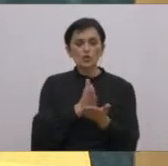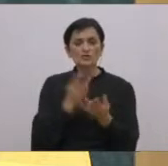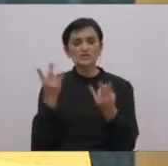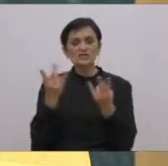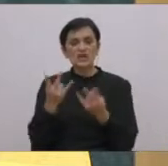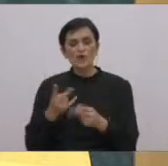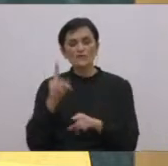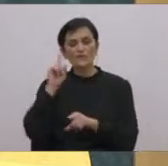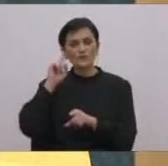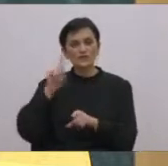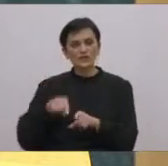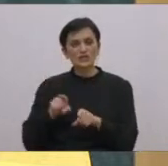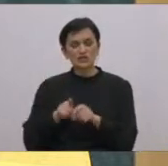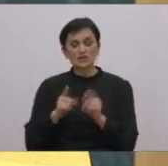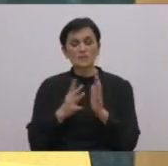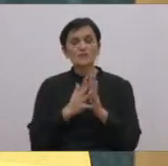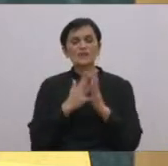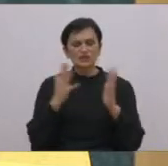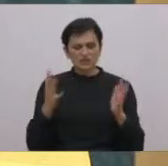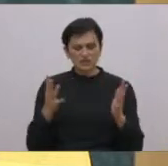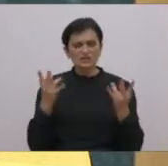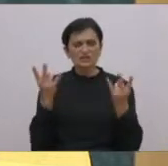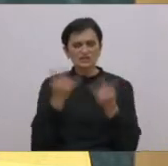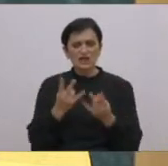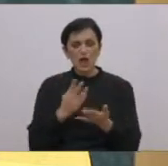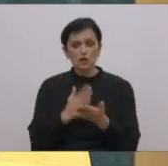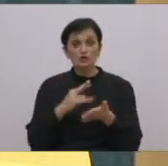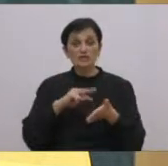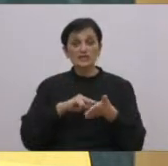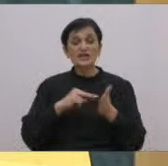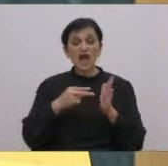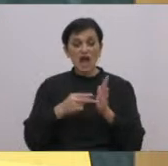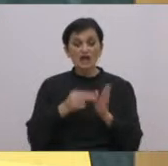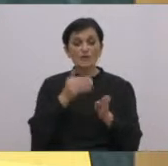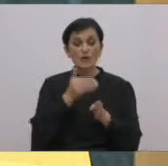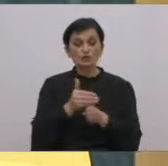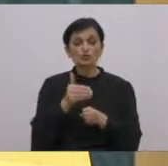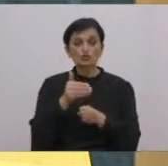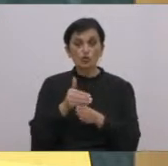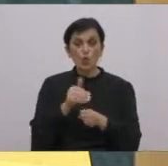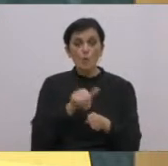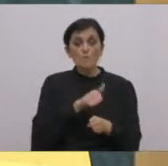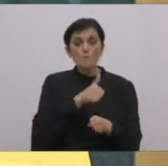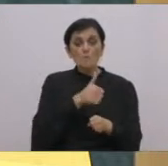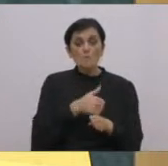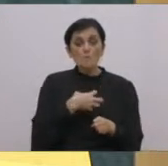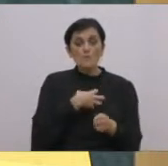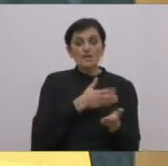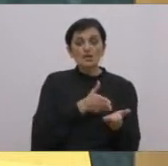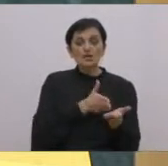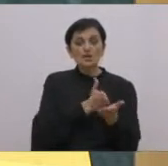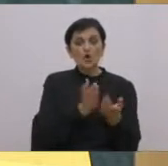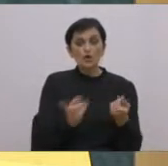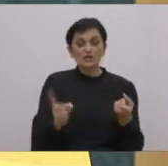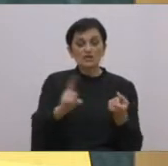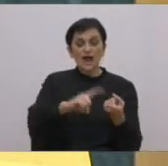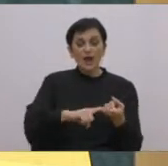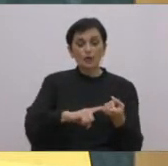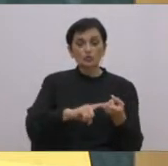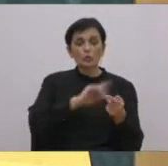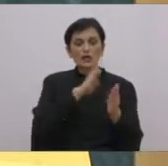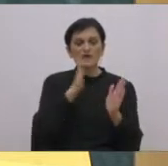ვიცით და დიდია ეს საჭიროებები და გეგმაზომიერად პრიორიტეტებზე დაყნობით, ანუ ასე ვთქვათ,